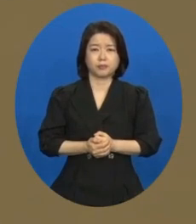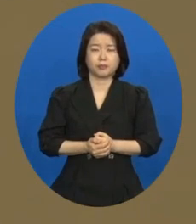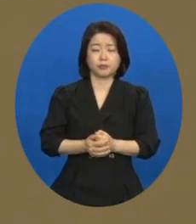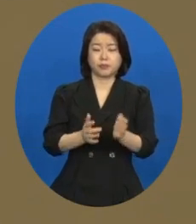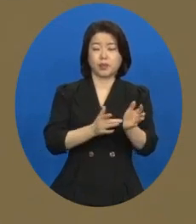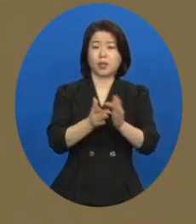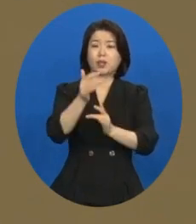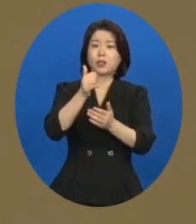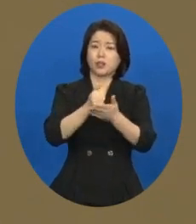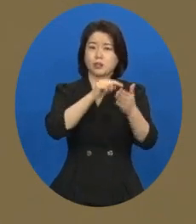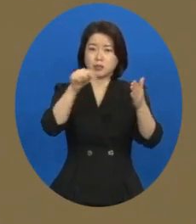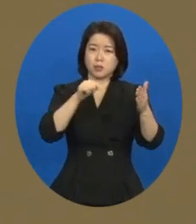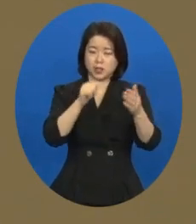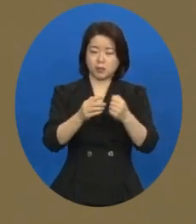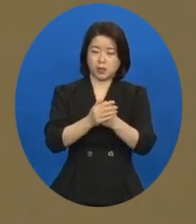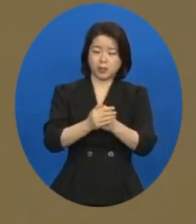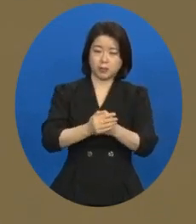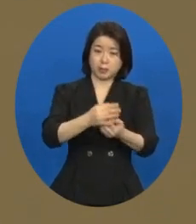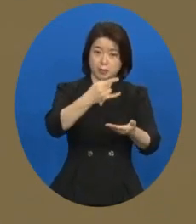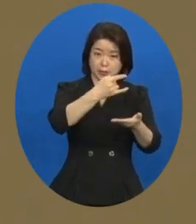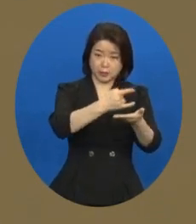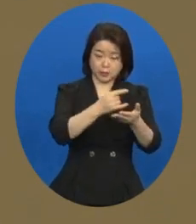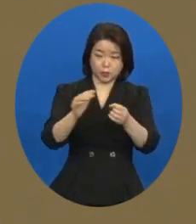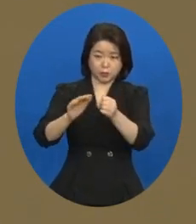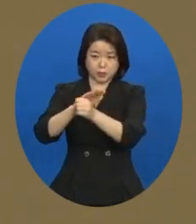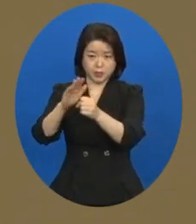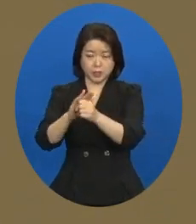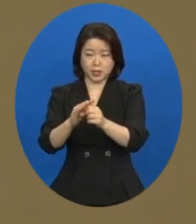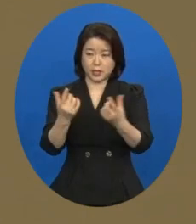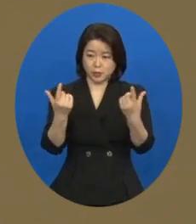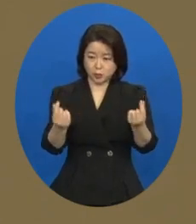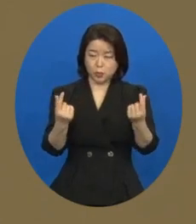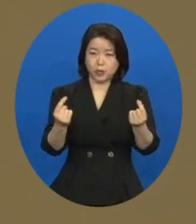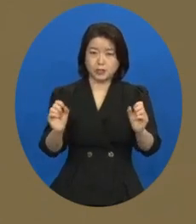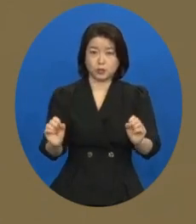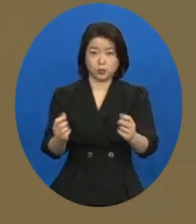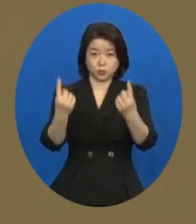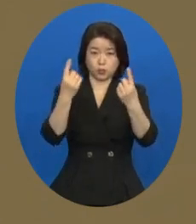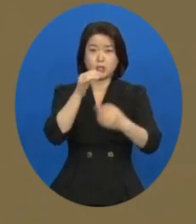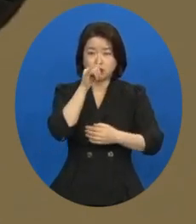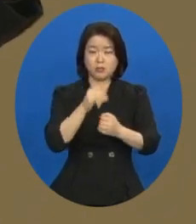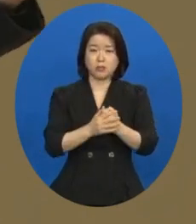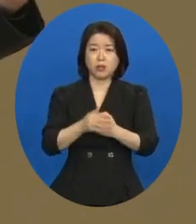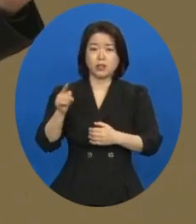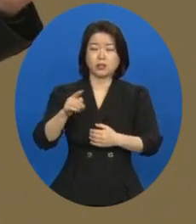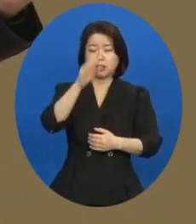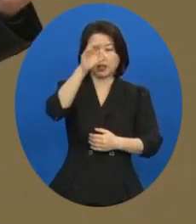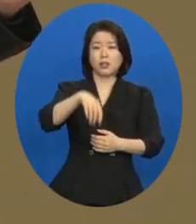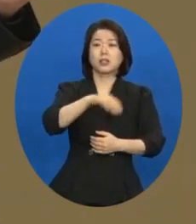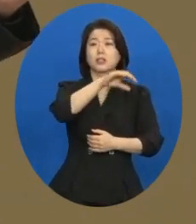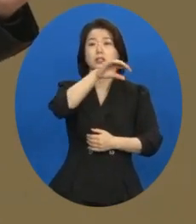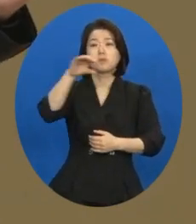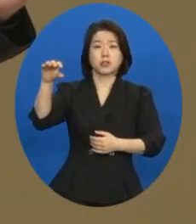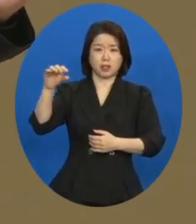예수님 안에는 의로움과 사랑이 같이 있습니다. 그게